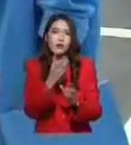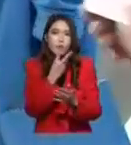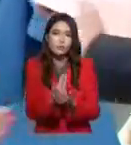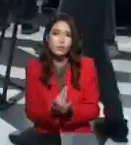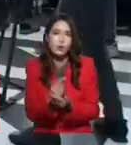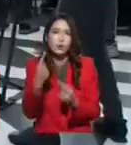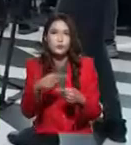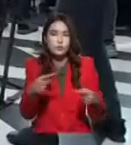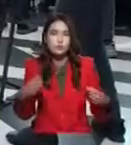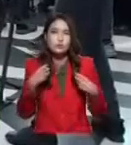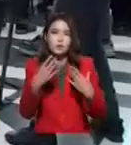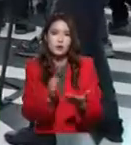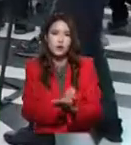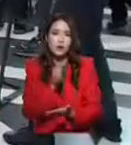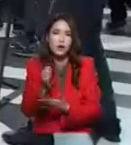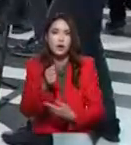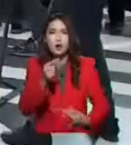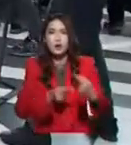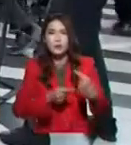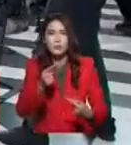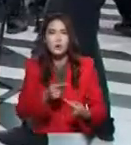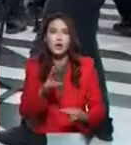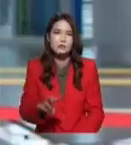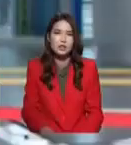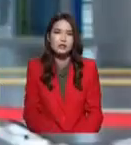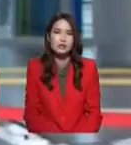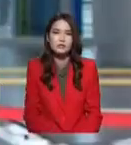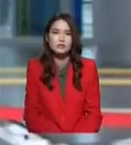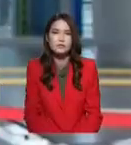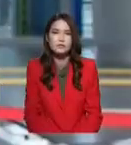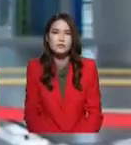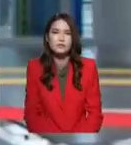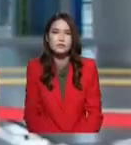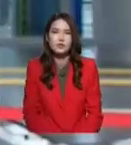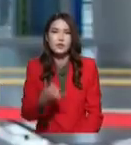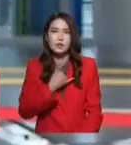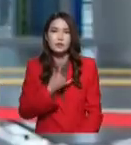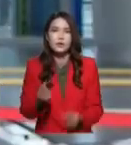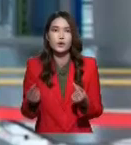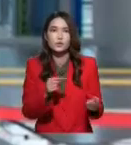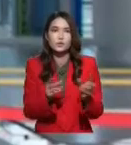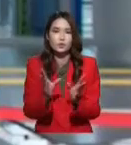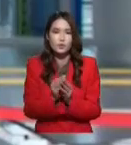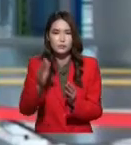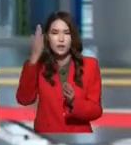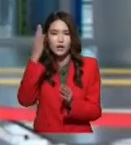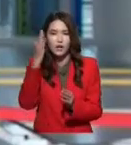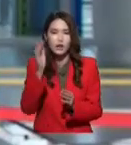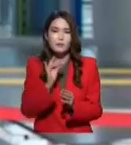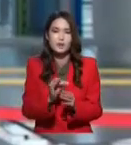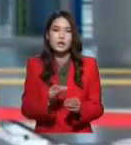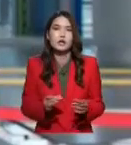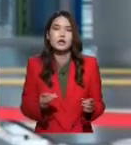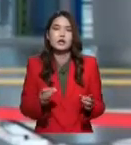Будут и другие мероприятия, направленные на борьбу с дискриминацией. Мы сотрудничаем с акиматами, и есть такое